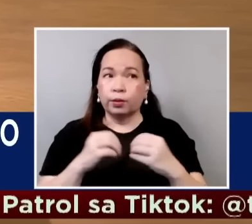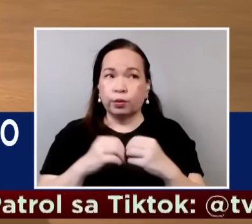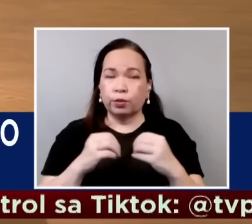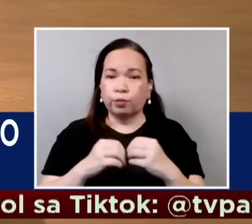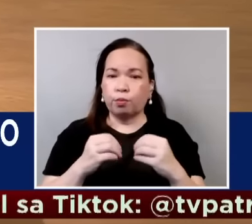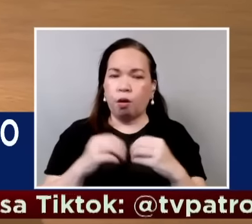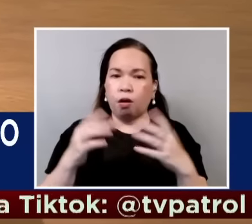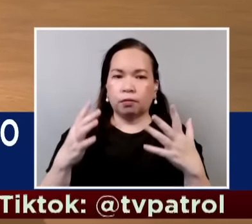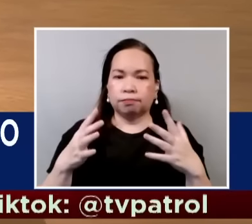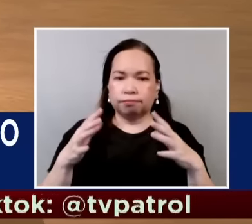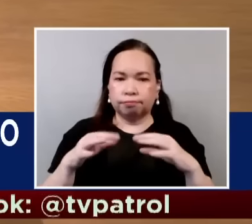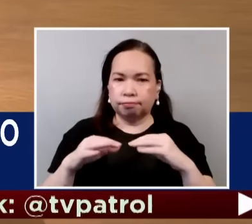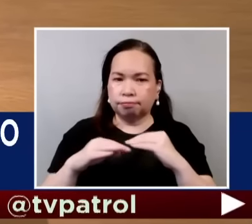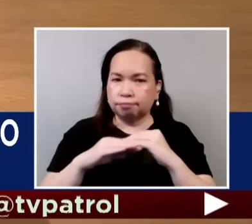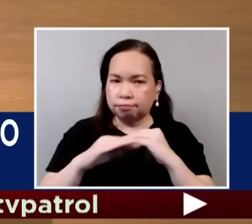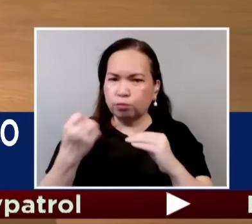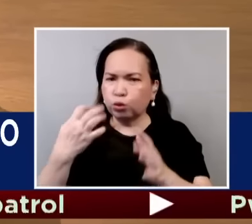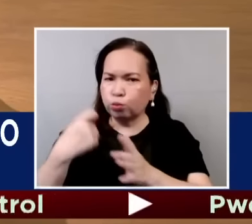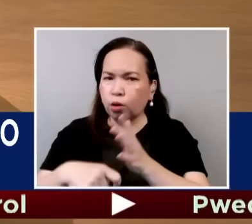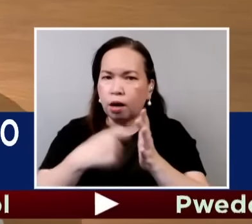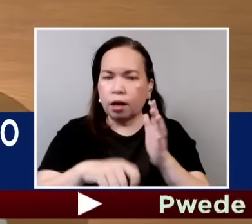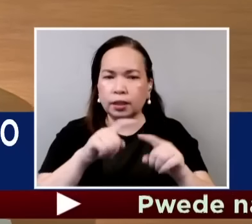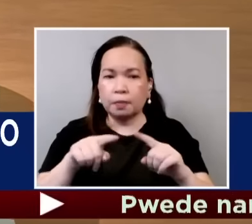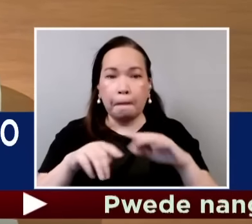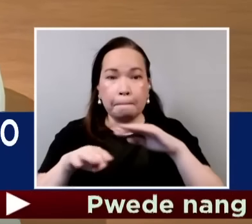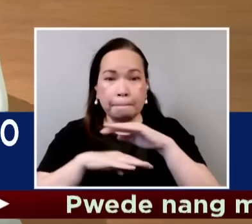critical commodities.